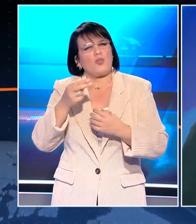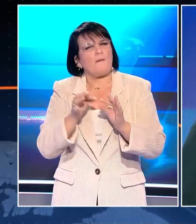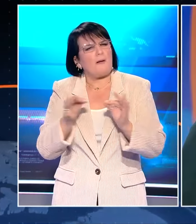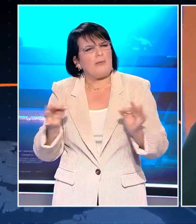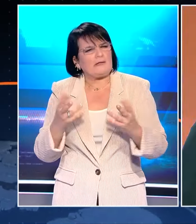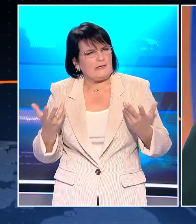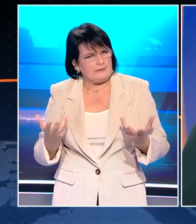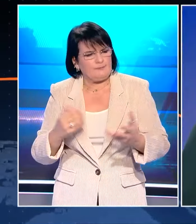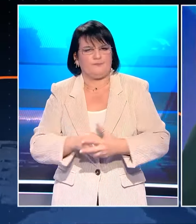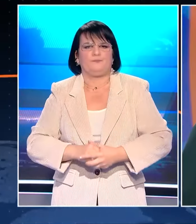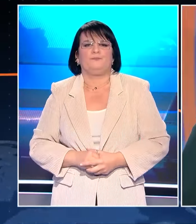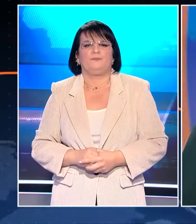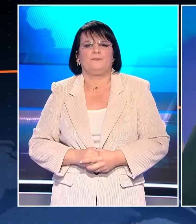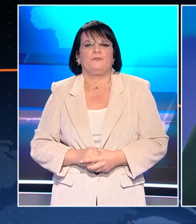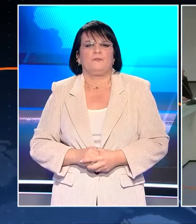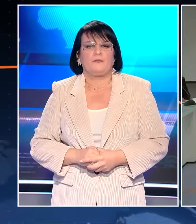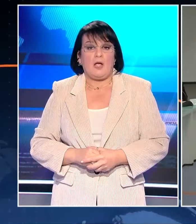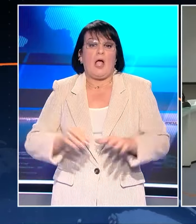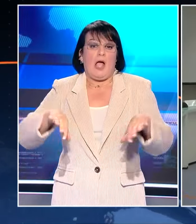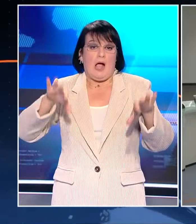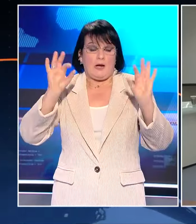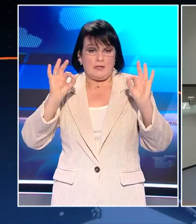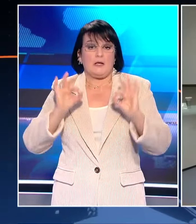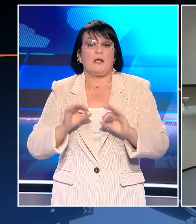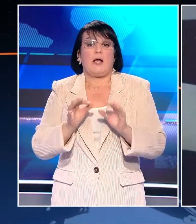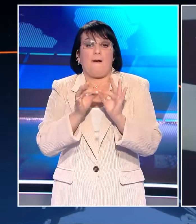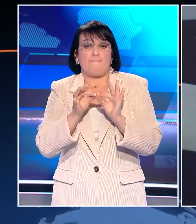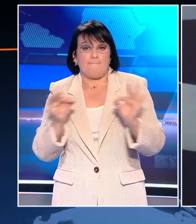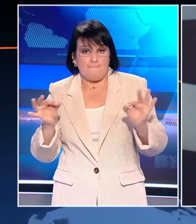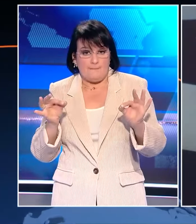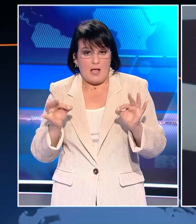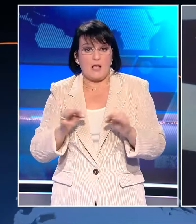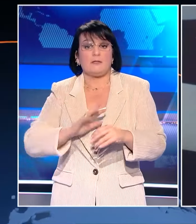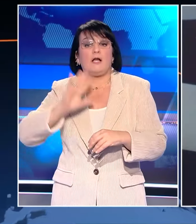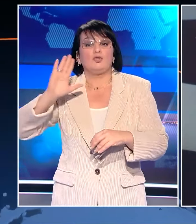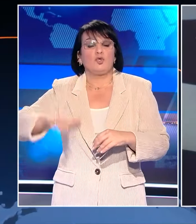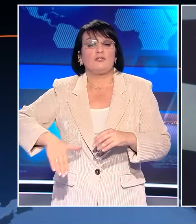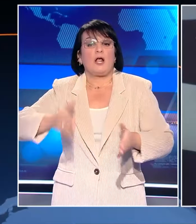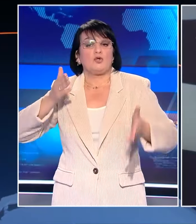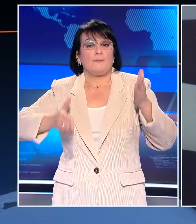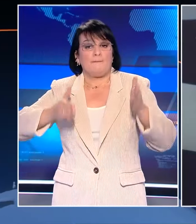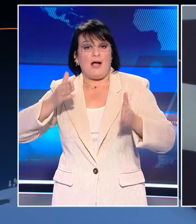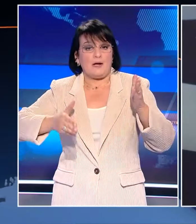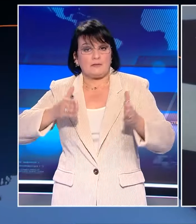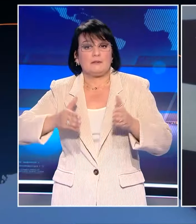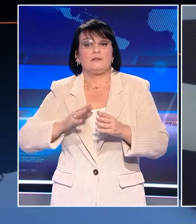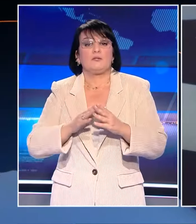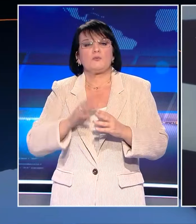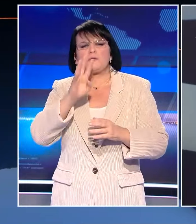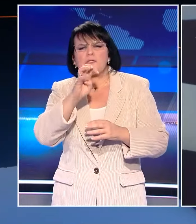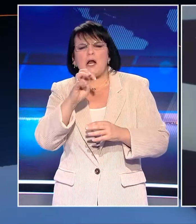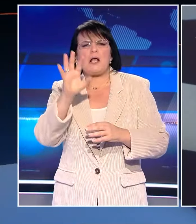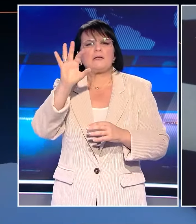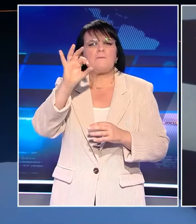μέτρα. Αδαμαντία, να πούμε αρχικά ότι τα μέτρα θα εφαρμοστούν μέχρι και τέλος Μαρτίου. Θα δοθεί δηλαδή ένα διάστημα